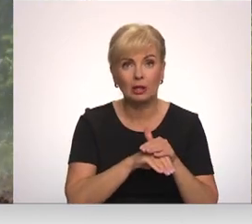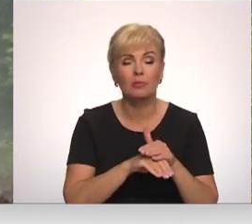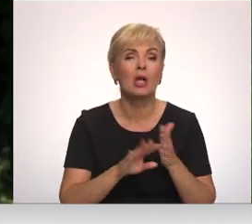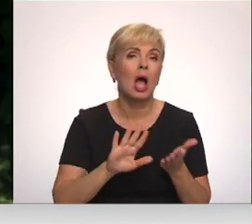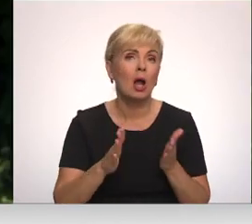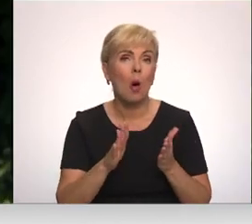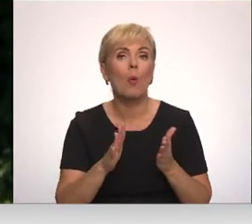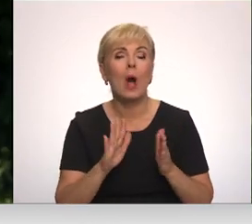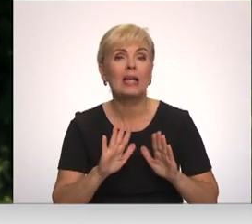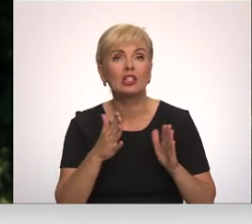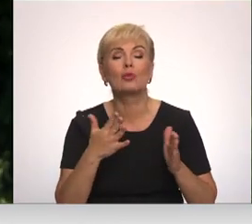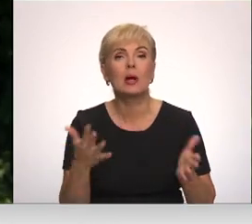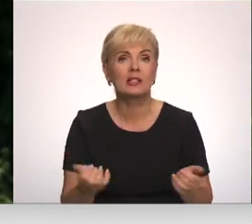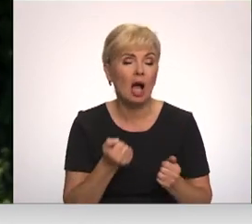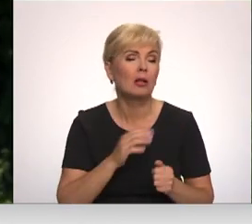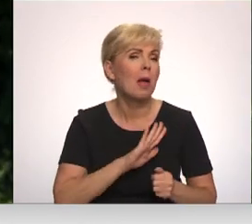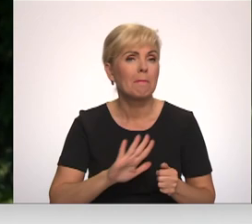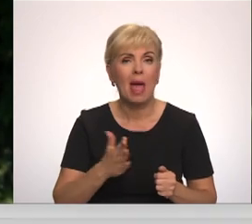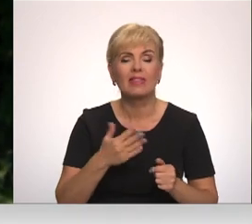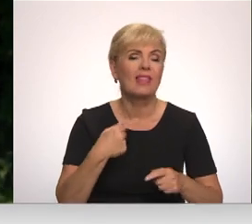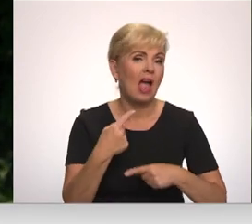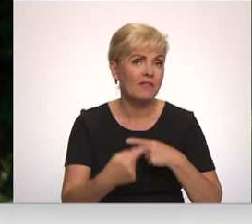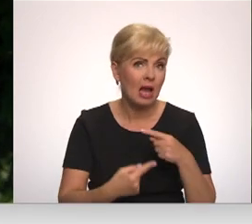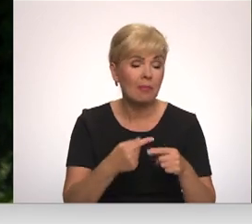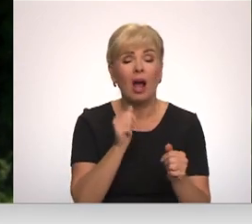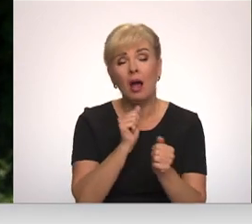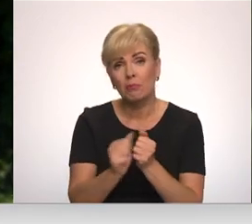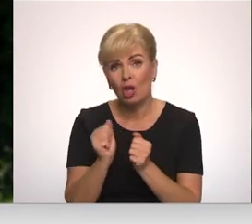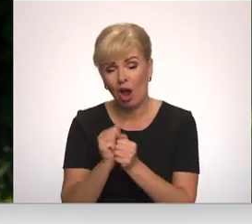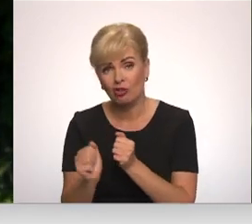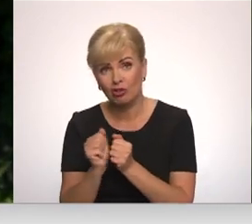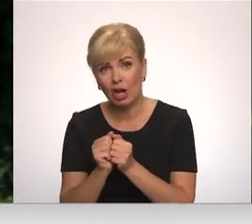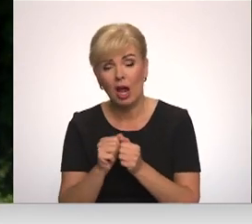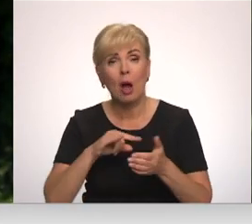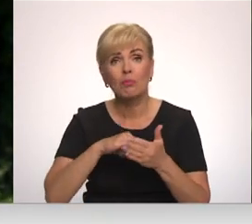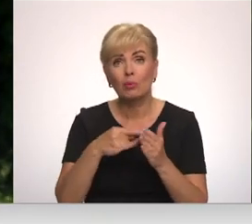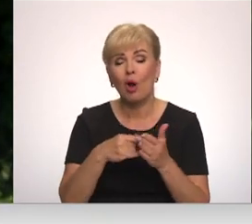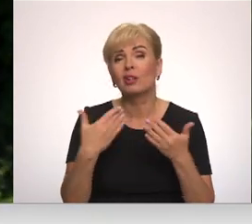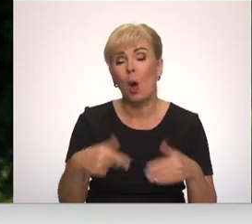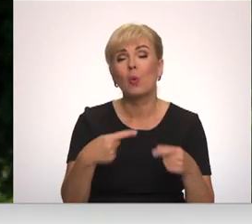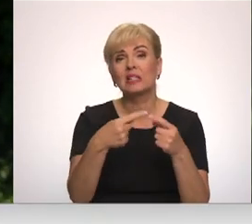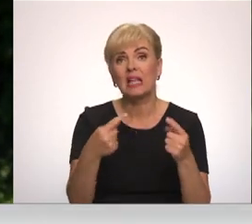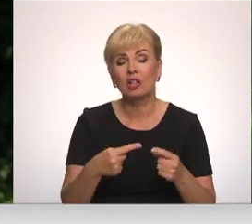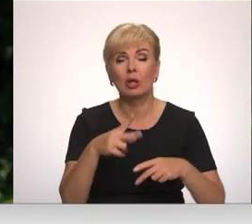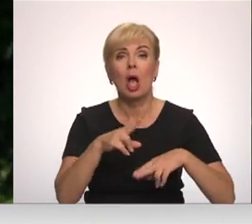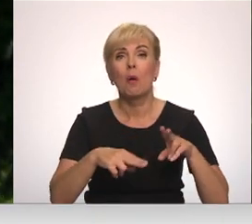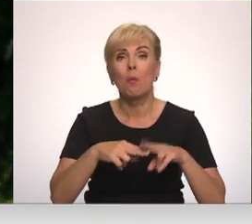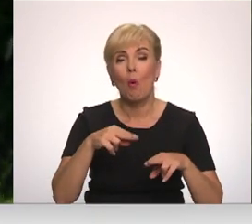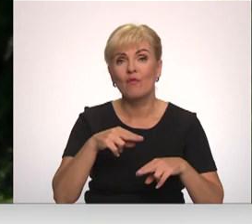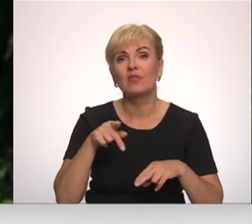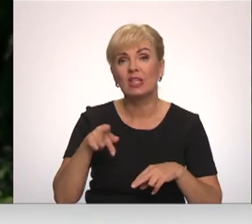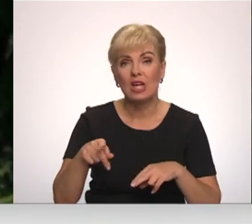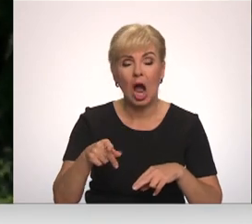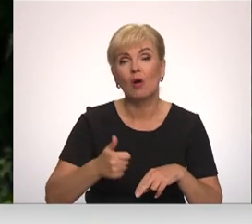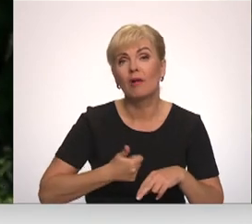izdodas saglabāt, bet ne vienmēr, jo tomēr ļoti bieži jau projekti ir saskaņoti un būvniekiem projekta